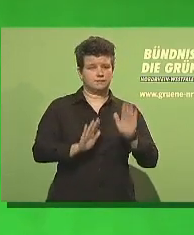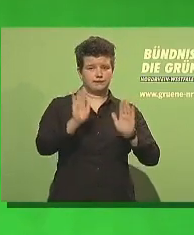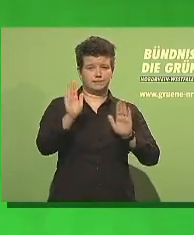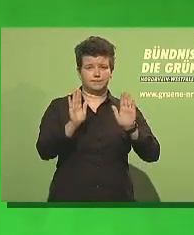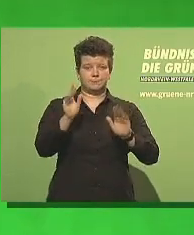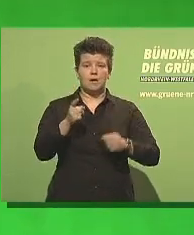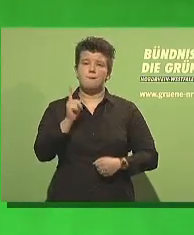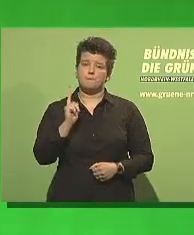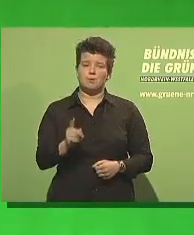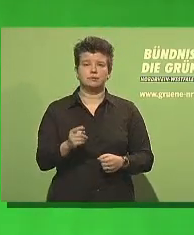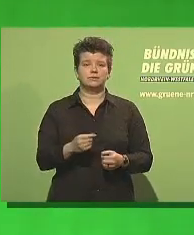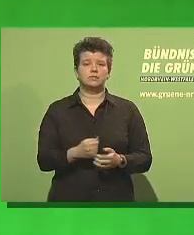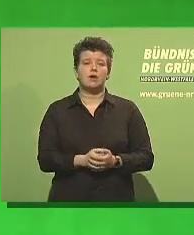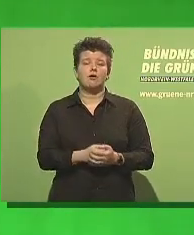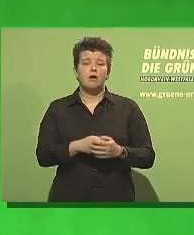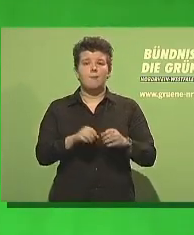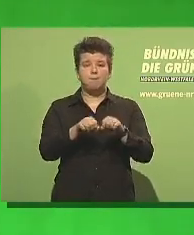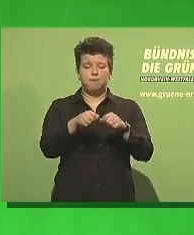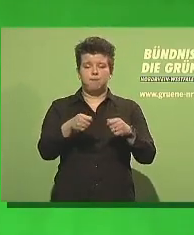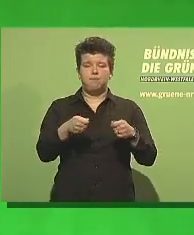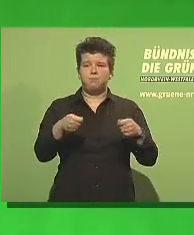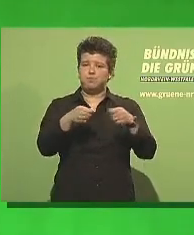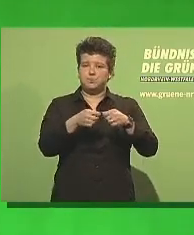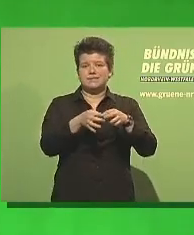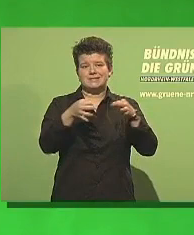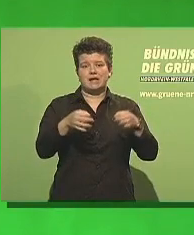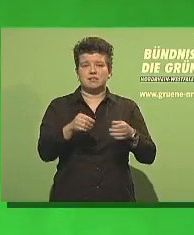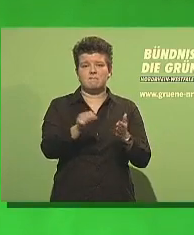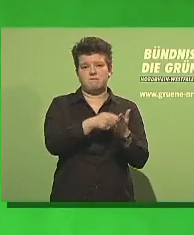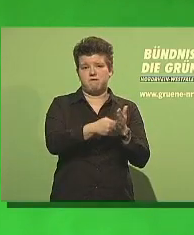ein gutes Ergebnis bei der Bundestagswahl.